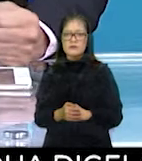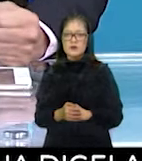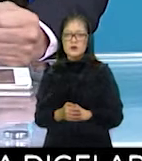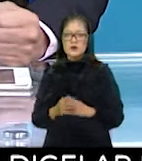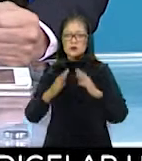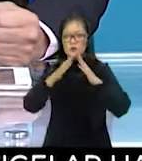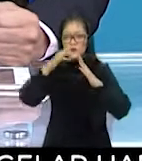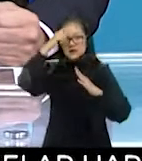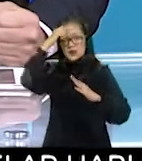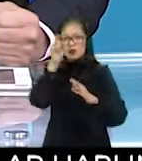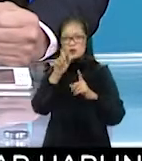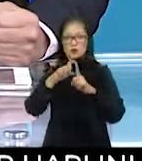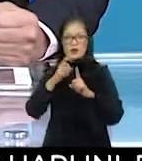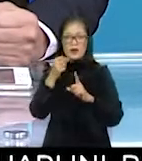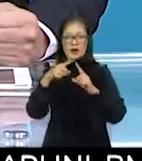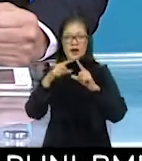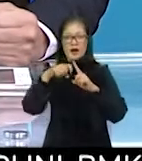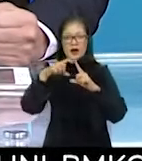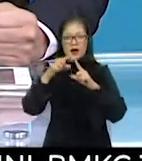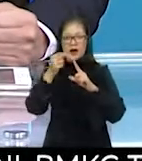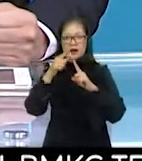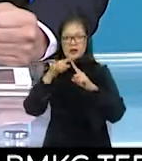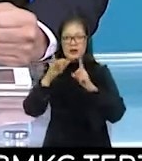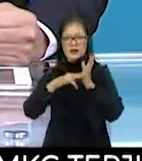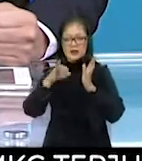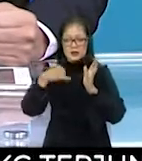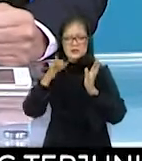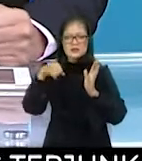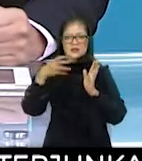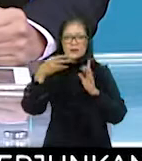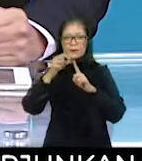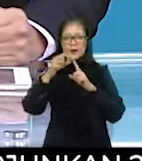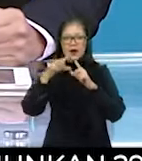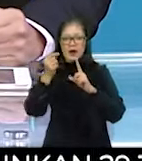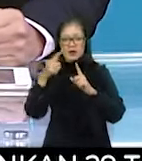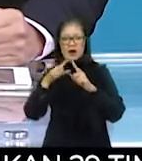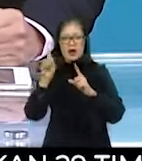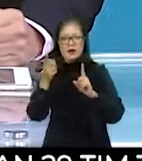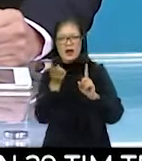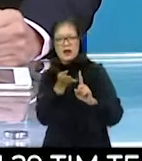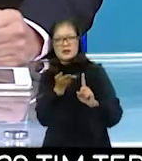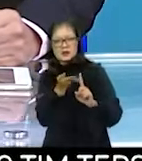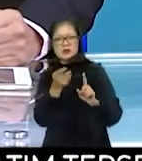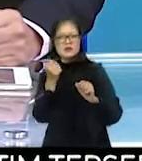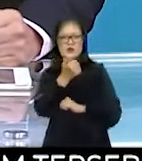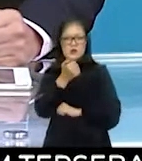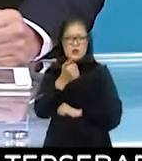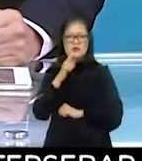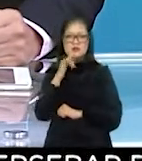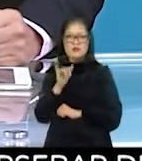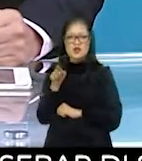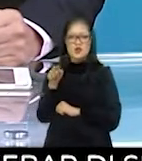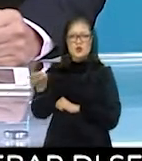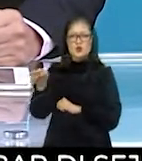RSUD RA Kartini Jepara Jawa Tengah membantah telah terjadi pelecehan seksual seperti yang dituduhkan oleh seorang pasien melalui unggahan